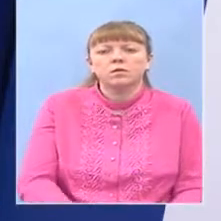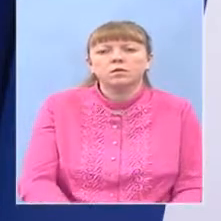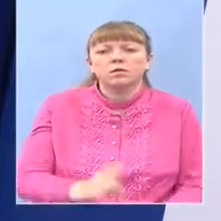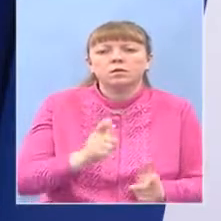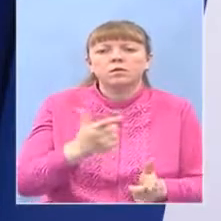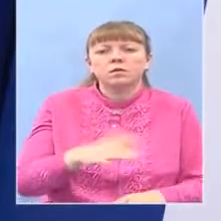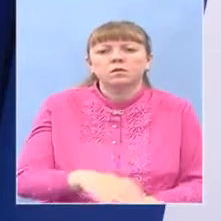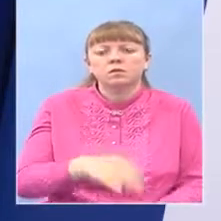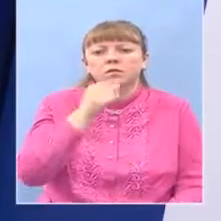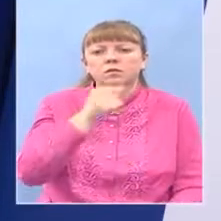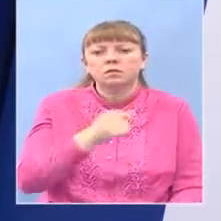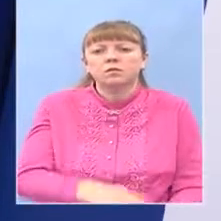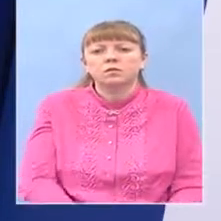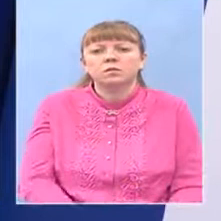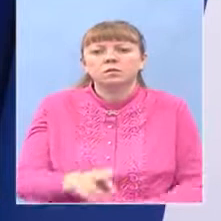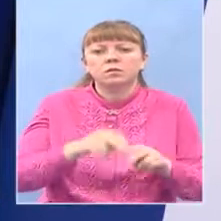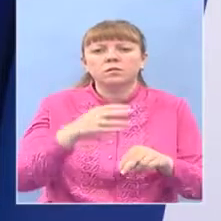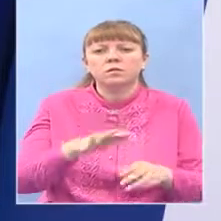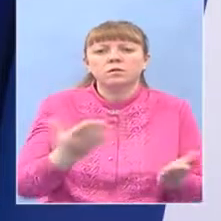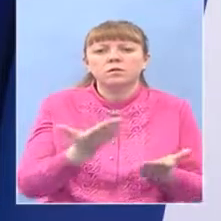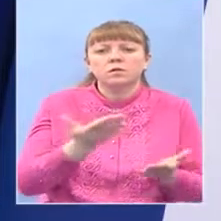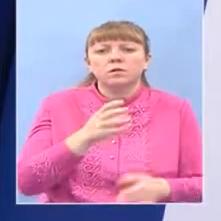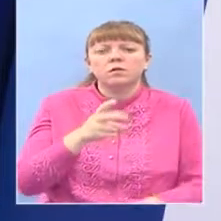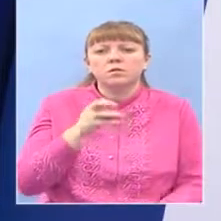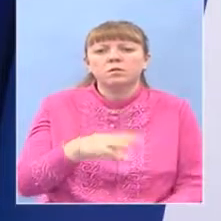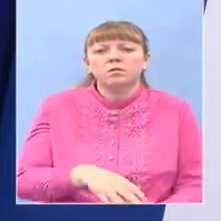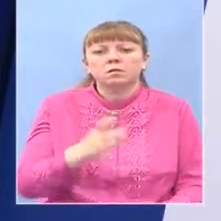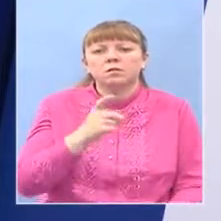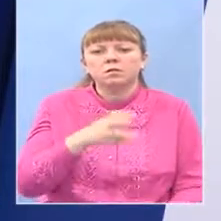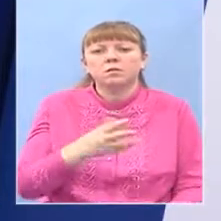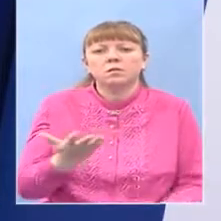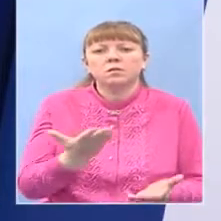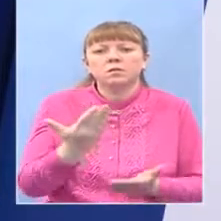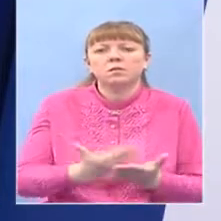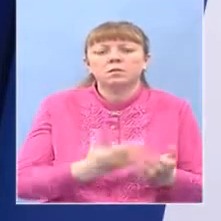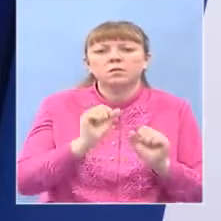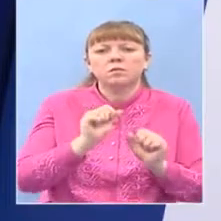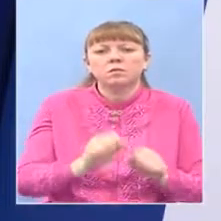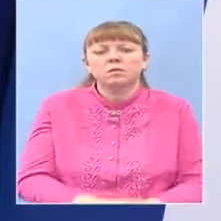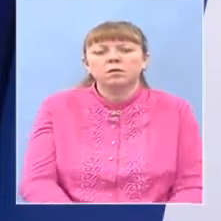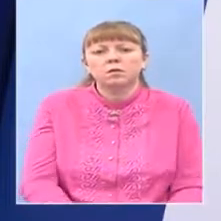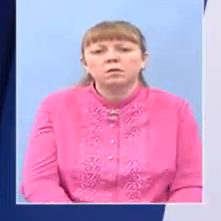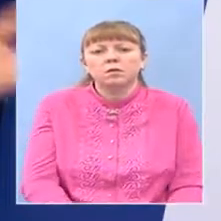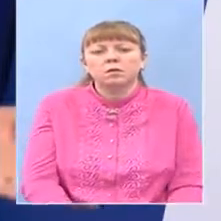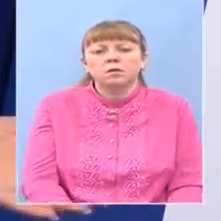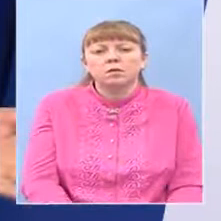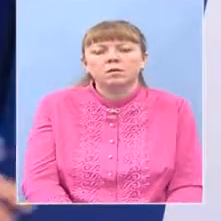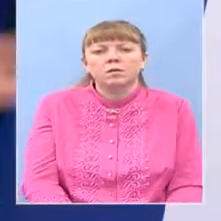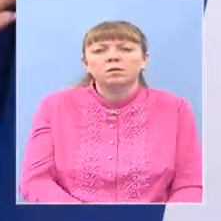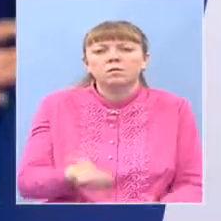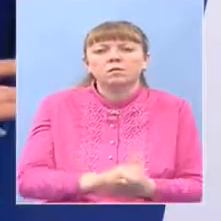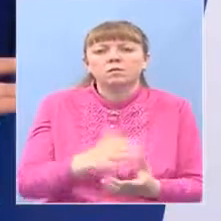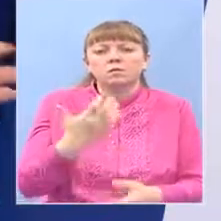трудоустройстве, да, где он может трудоустроиться, mm-hmm. каким образом, какие механизмы, какие программы поддержки есть, то, естественно, он, значит, его там